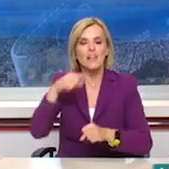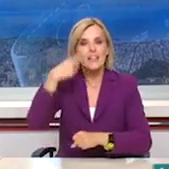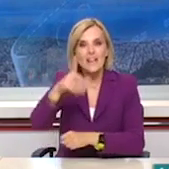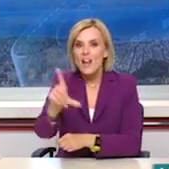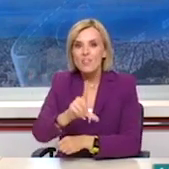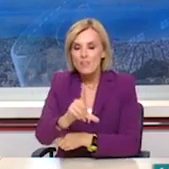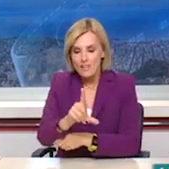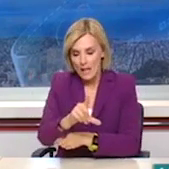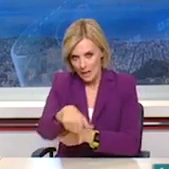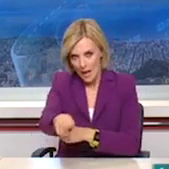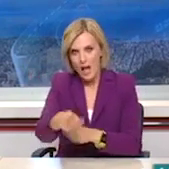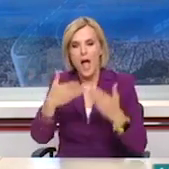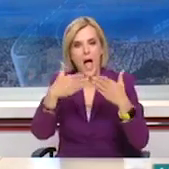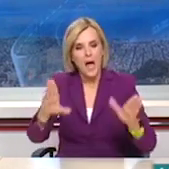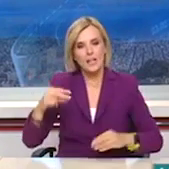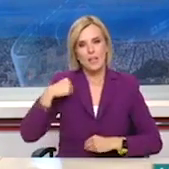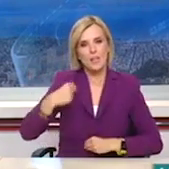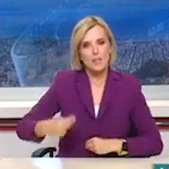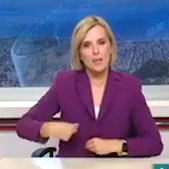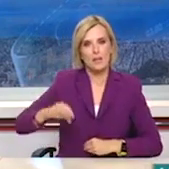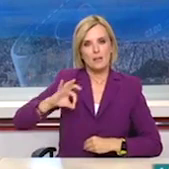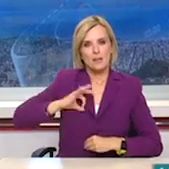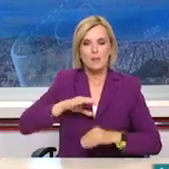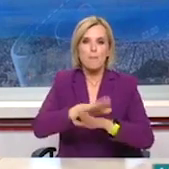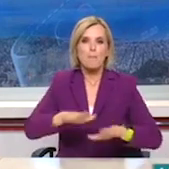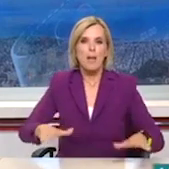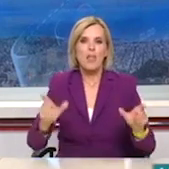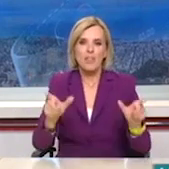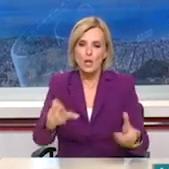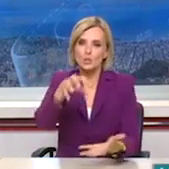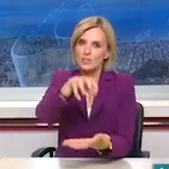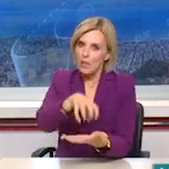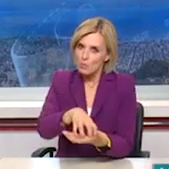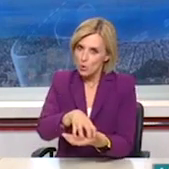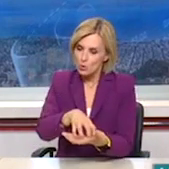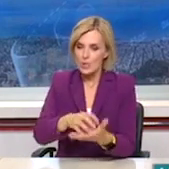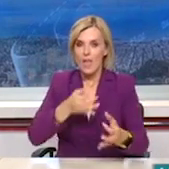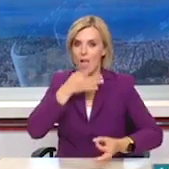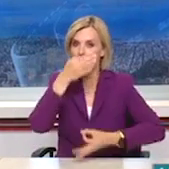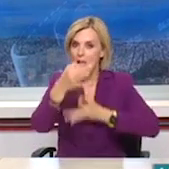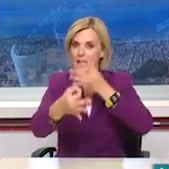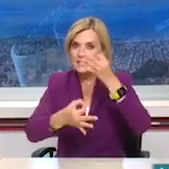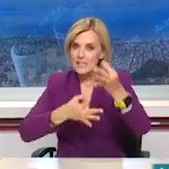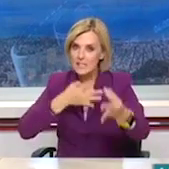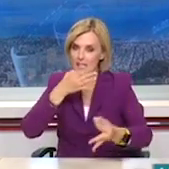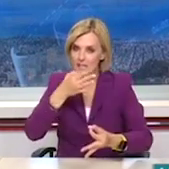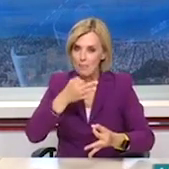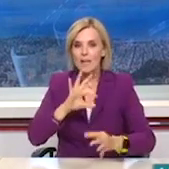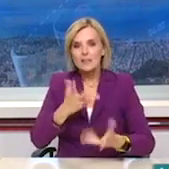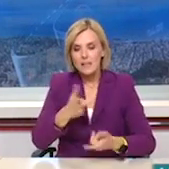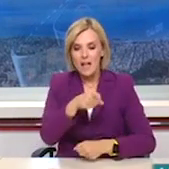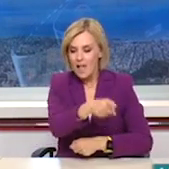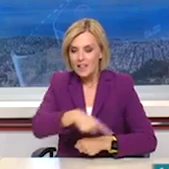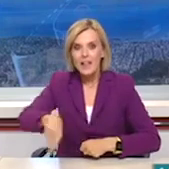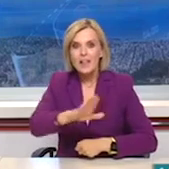δημοτικά, ανοίγουν νηπιαγωγεία και βρεφονηπιακοί σταθμοί. Έχει εξηγηθεί και από τον κύριο Τσιόδρα, γιατί αυτό είναι καλό για τα παιδιά και για τις